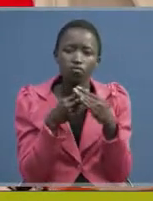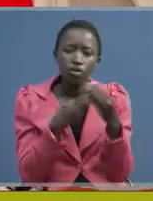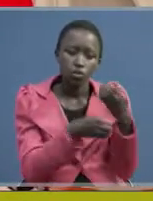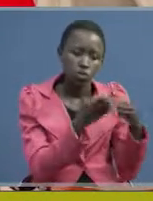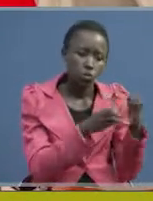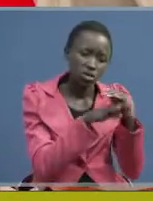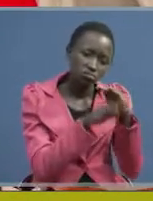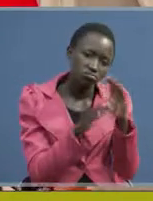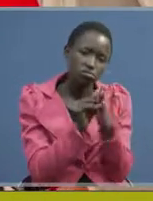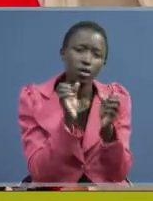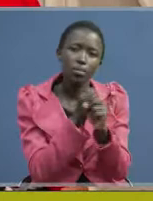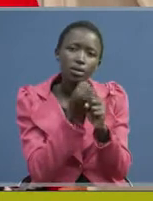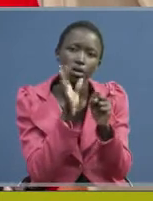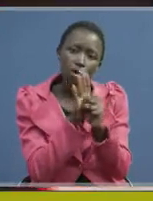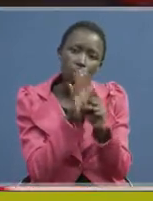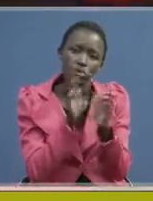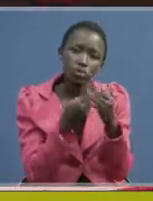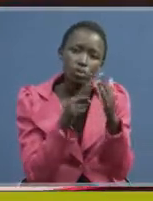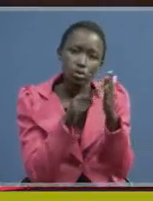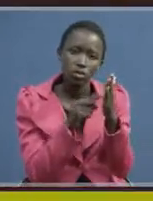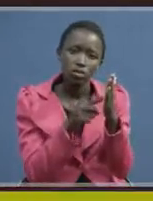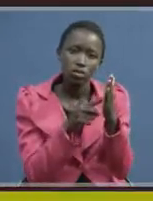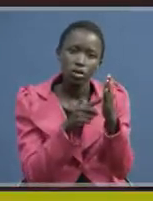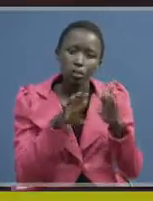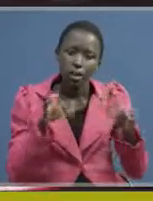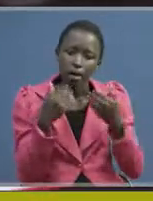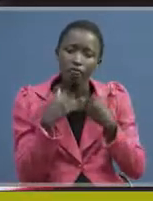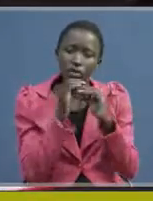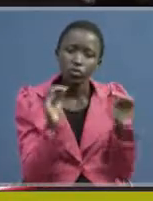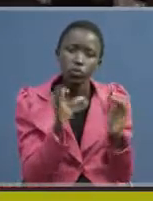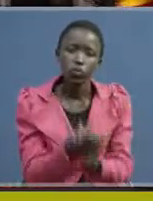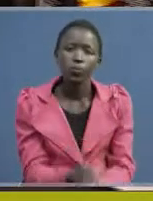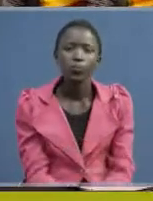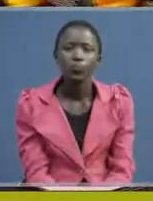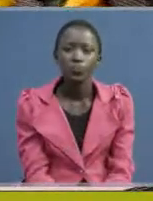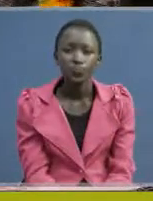Kenya na kusababisha viwanda vingi kufungwa kwa kukosa soko la bidhaa zake.